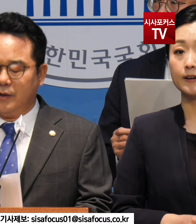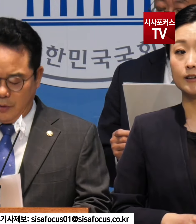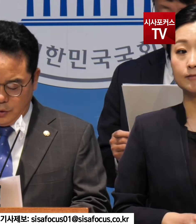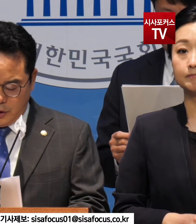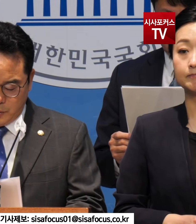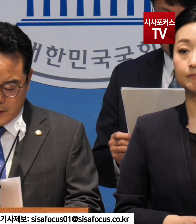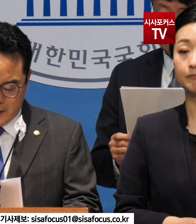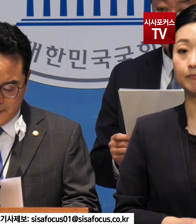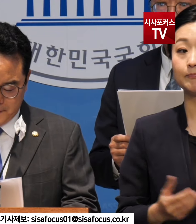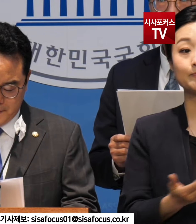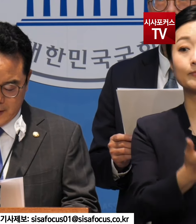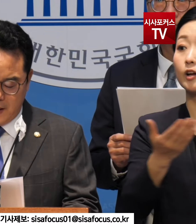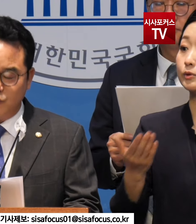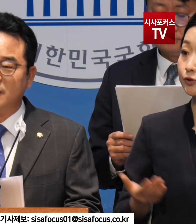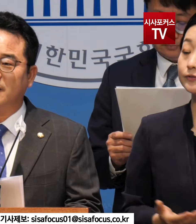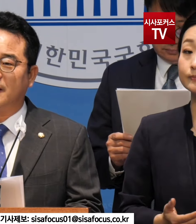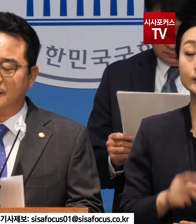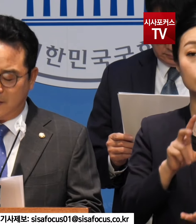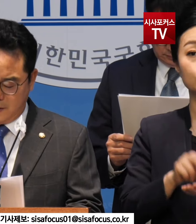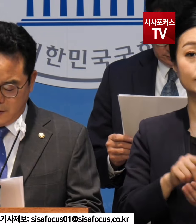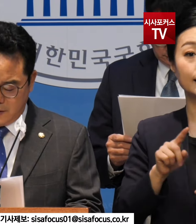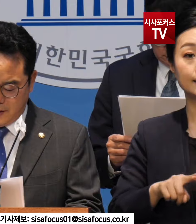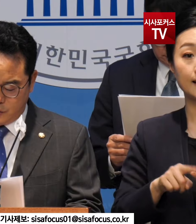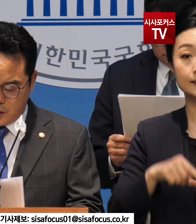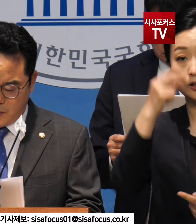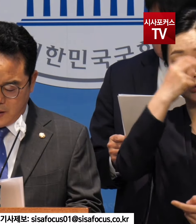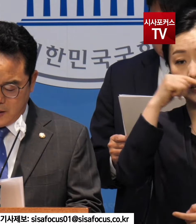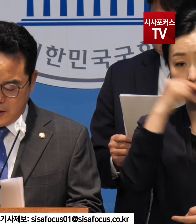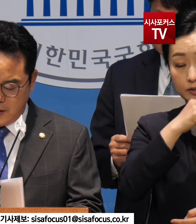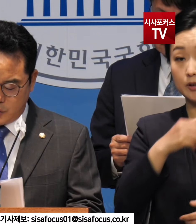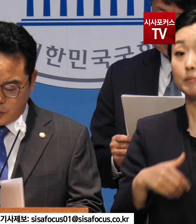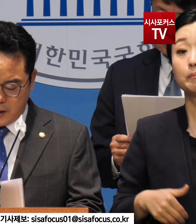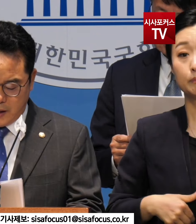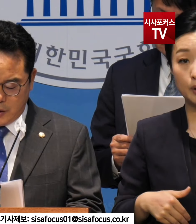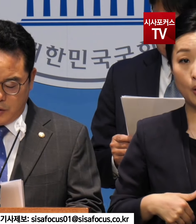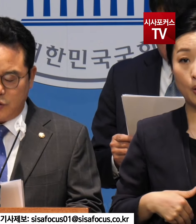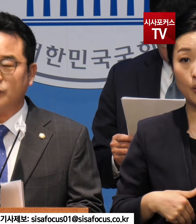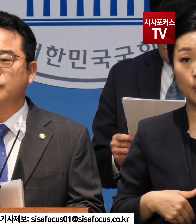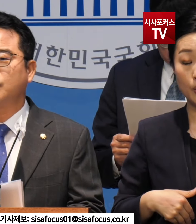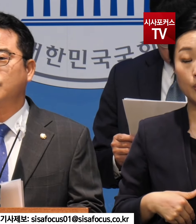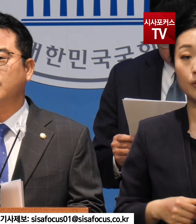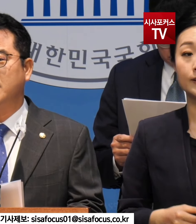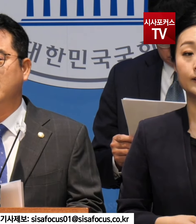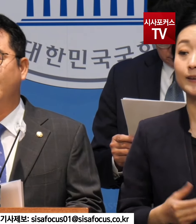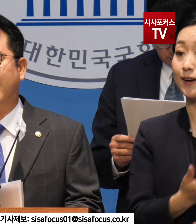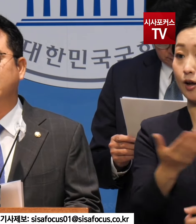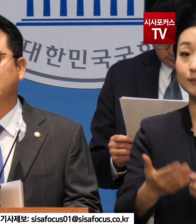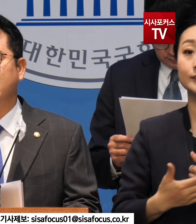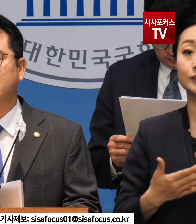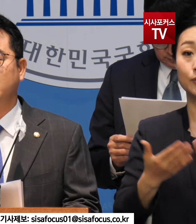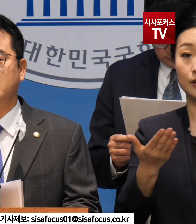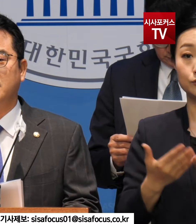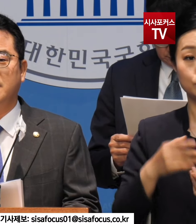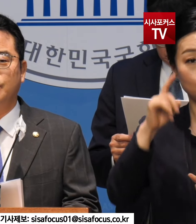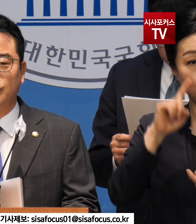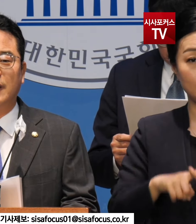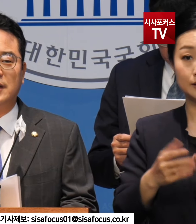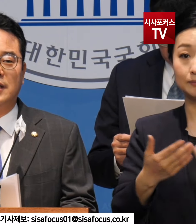예, 언론 여러분들께 이러한 문제에 대해서 철저한 수사와 조사가 이루어질 수 있도록 많은